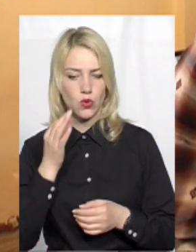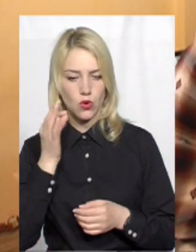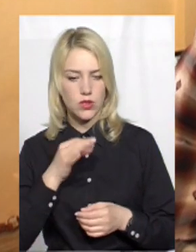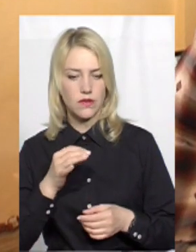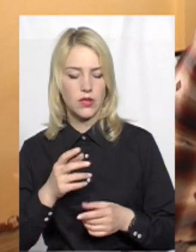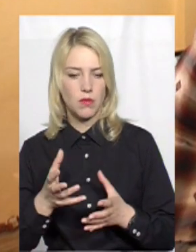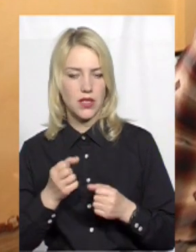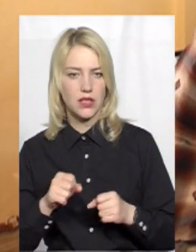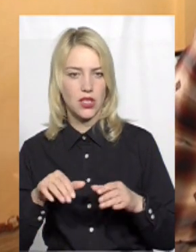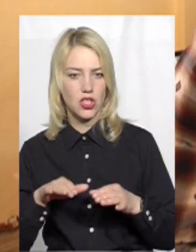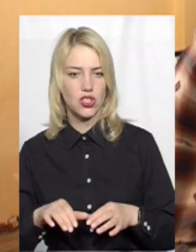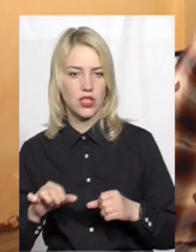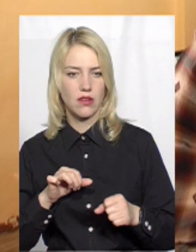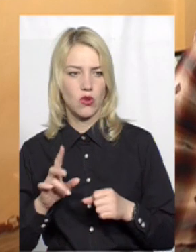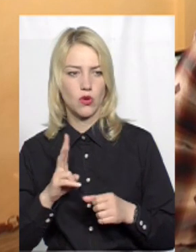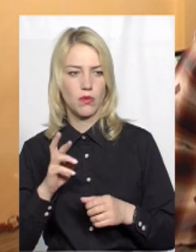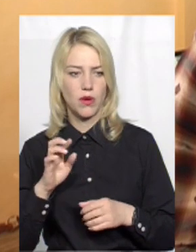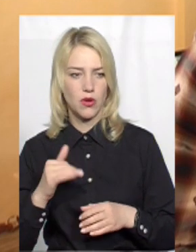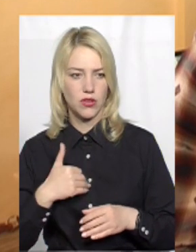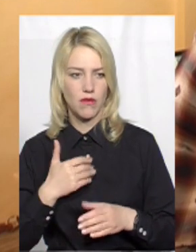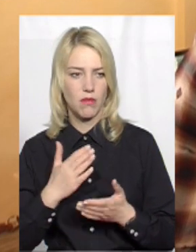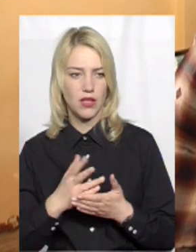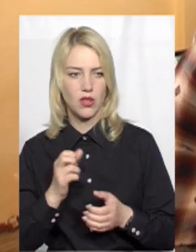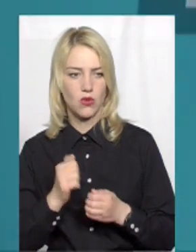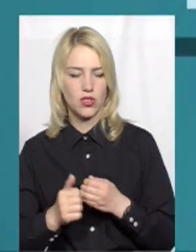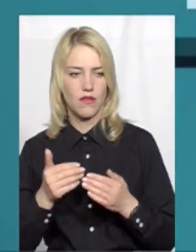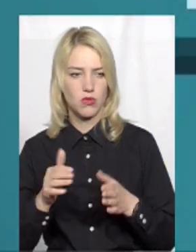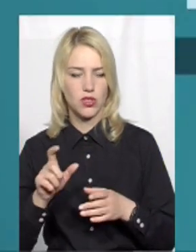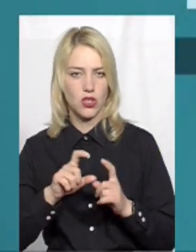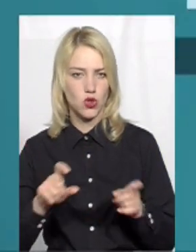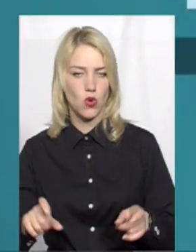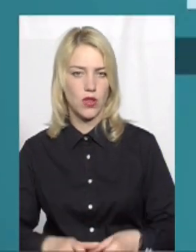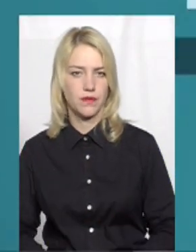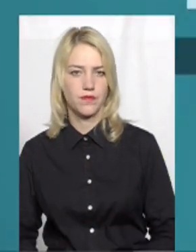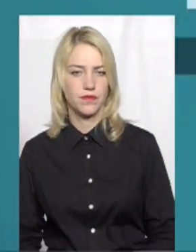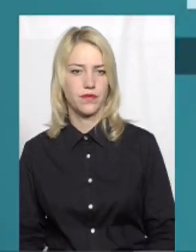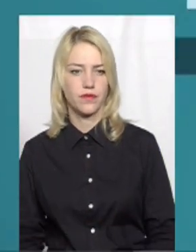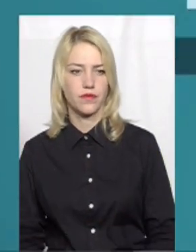би мав би мати за мету кожен випускник школи.